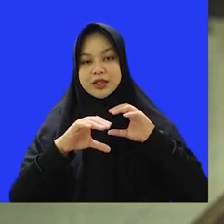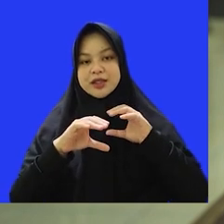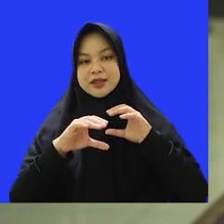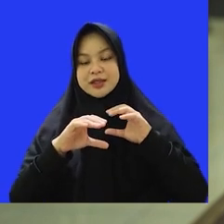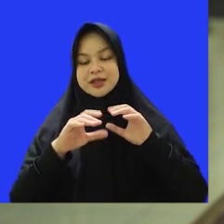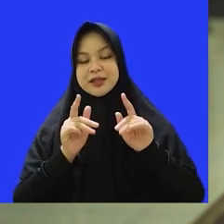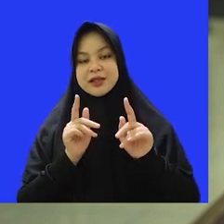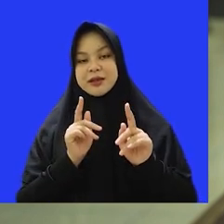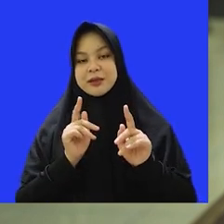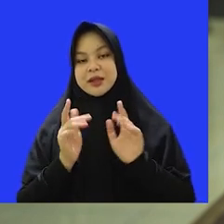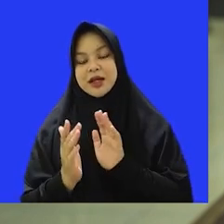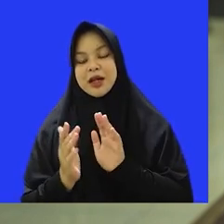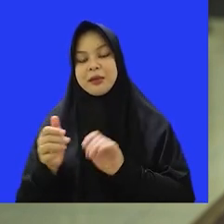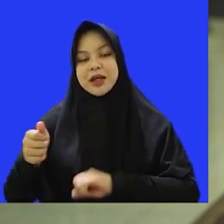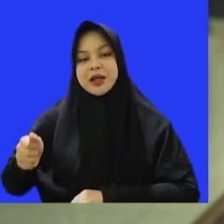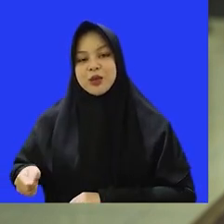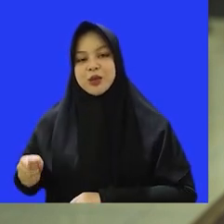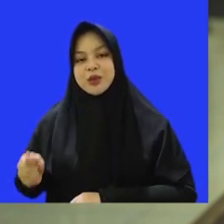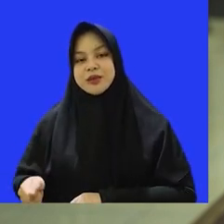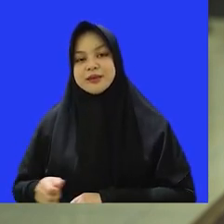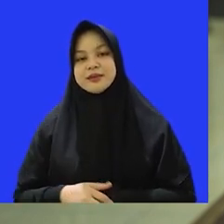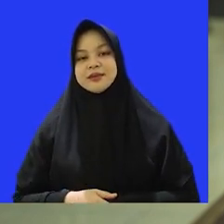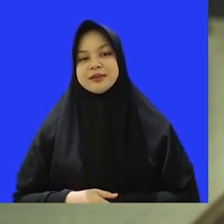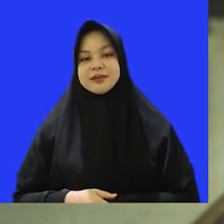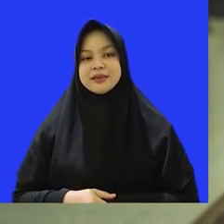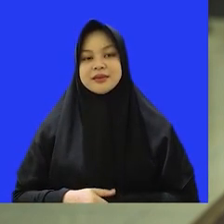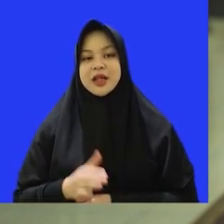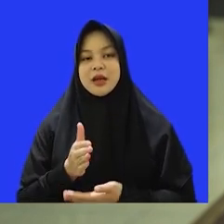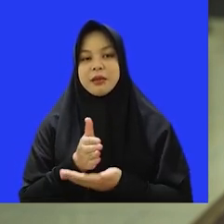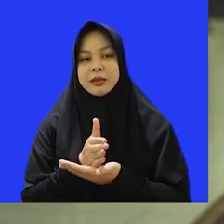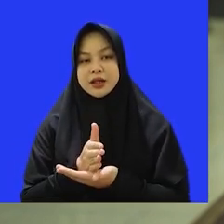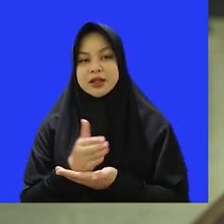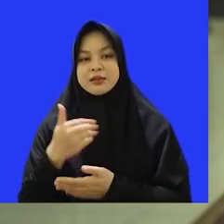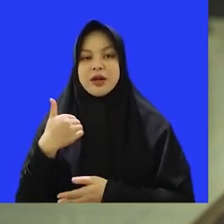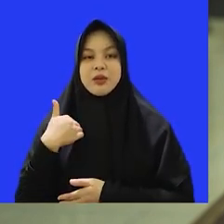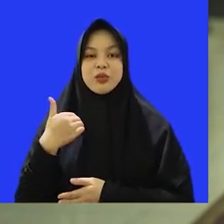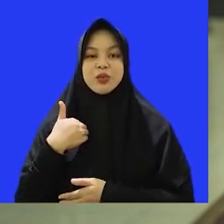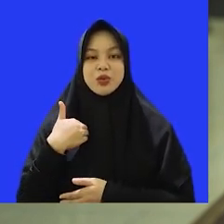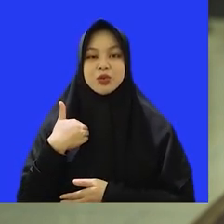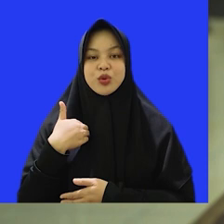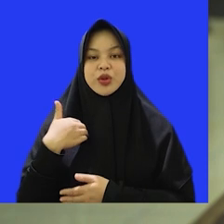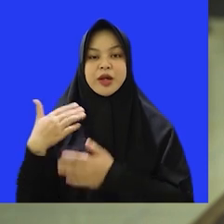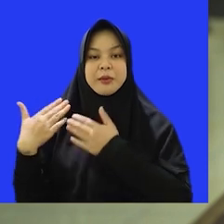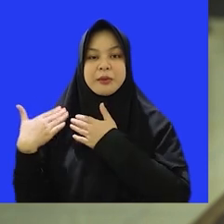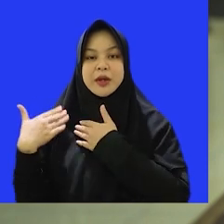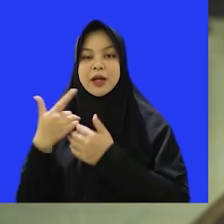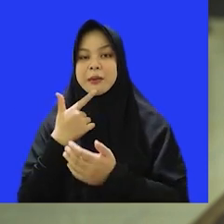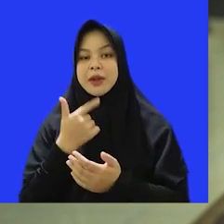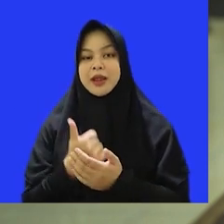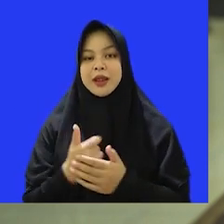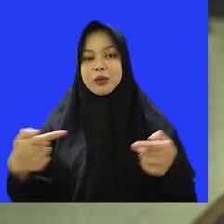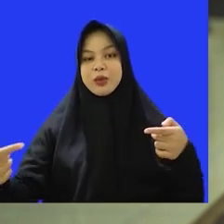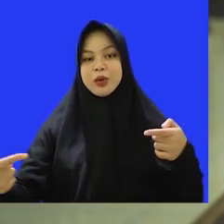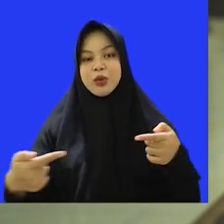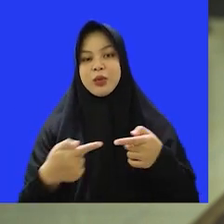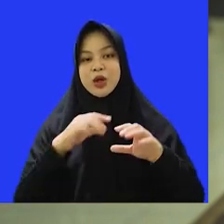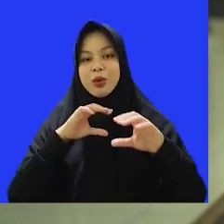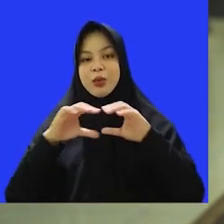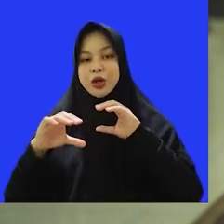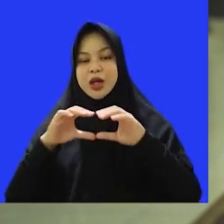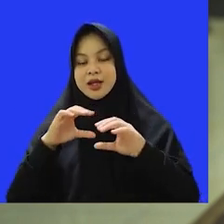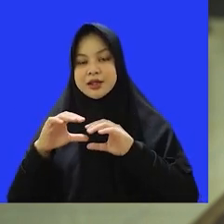komunikasi ketika berhadapan dengan hukum. Penerjemah punya peran penting sebagai jembatan